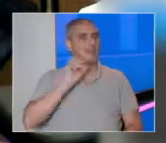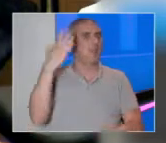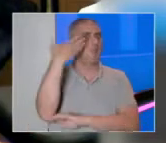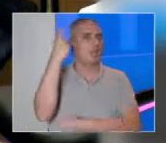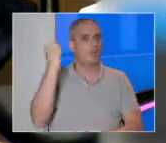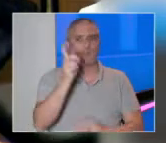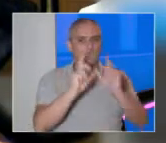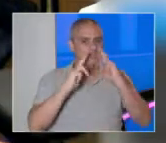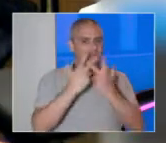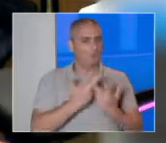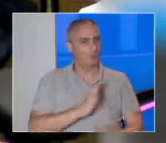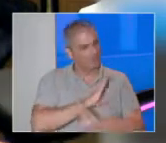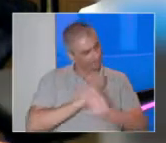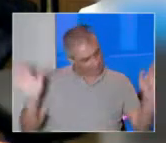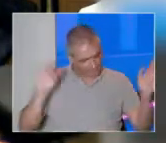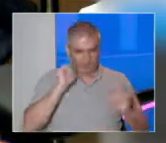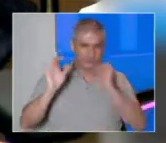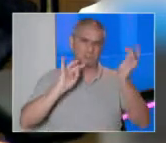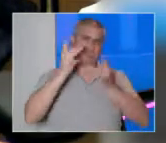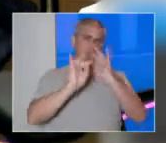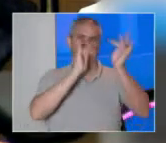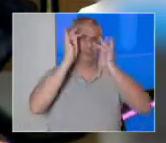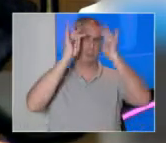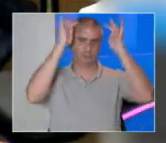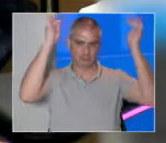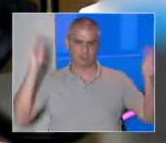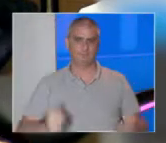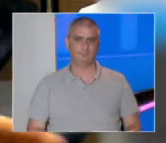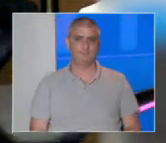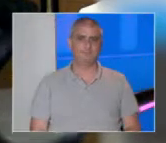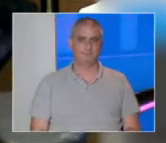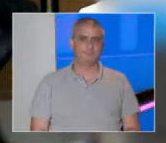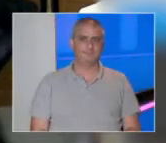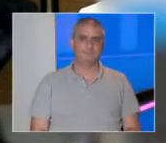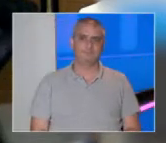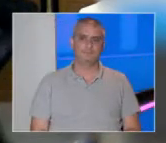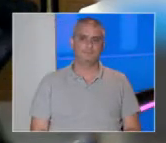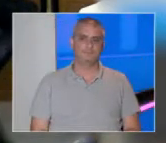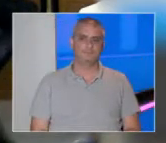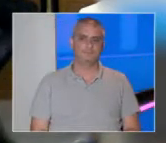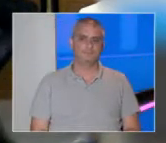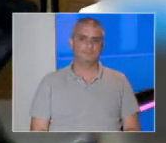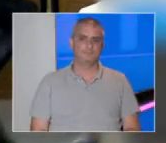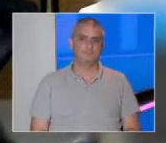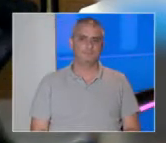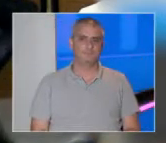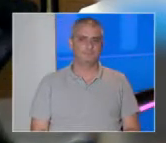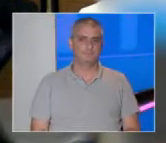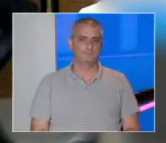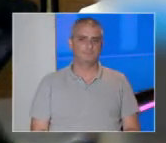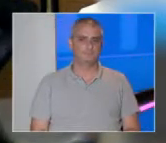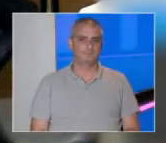תפסיקו לטרלל את הבית הזה. תפסיקו לטרלל את הבית הזה. תפסיקו לטרלל את הבית הזה.